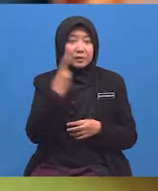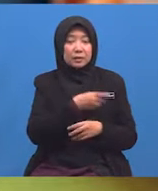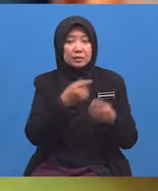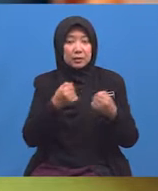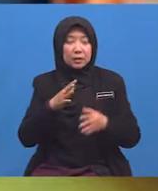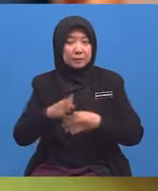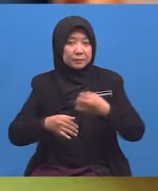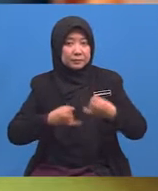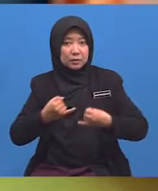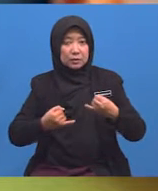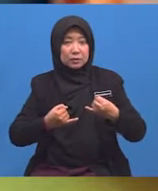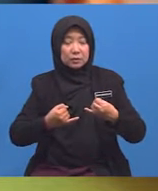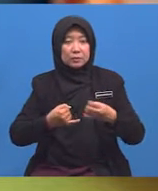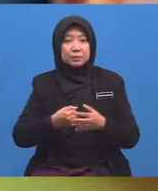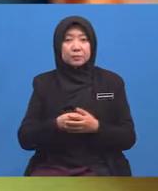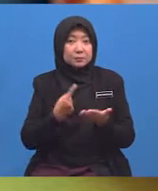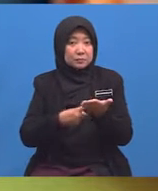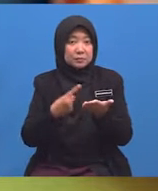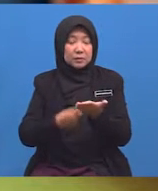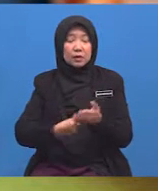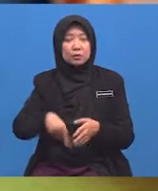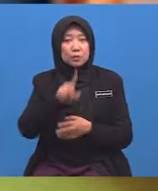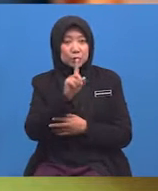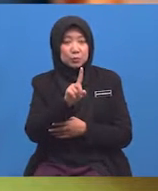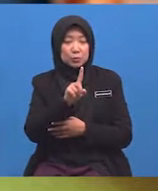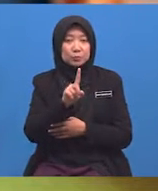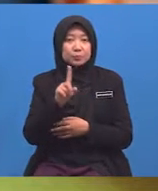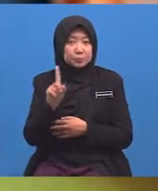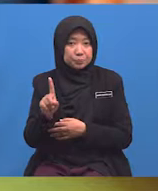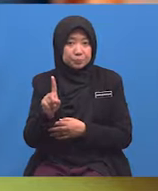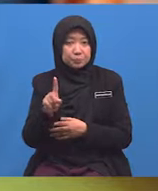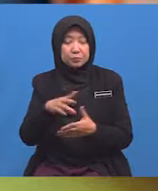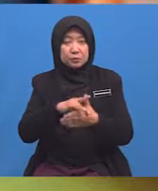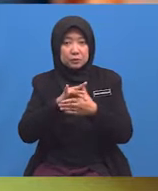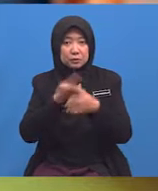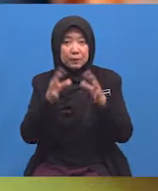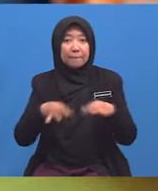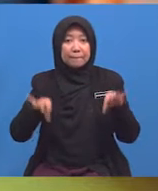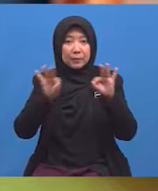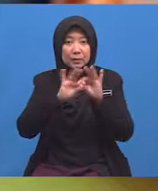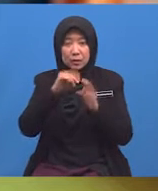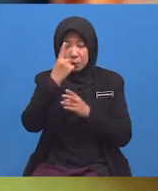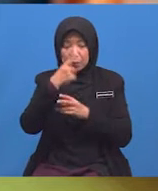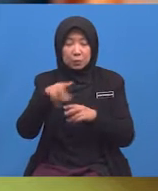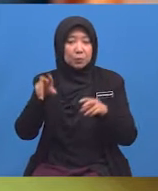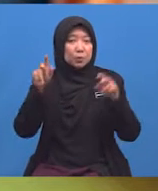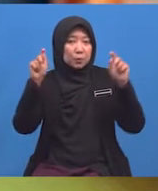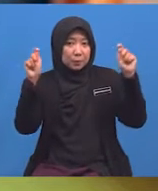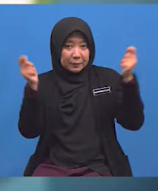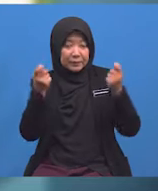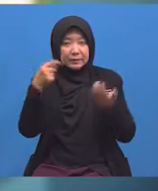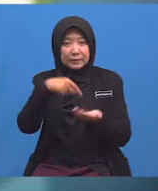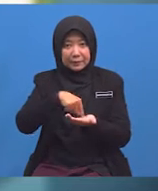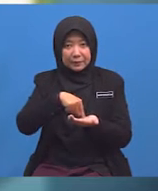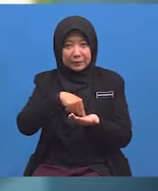telah berjaya kupas satu persatu isi penting bagi topik ini.